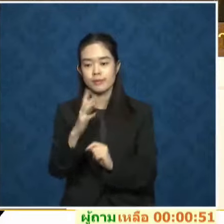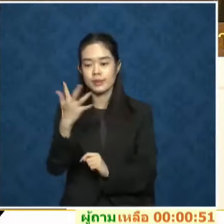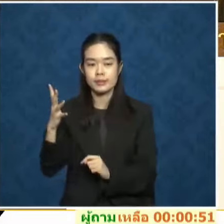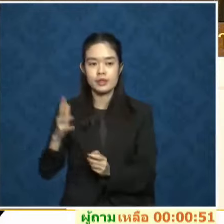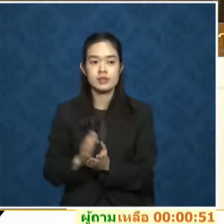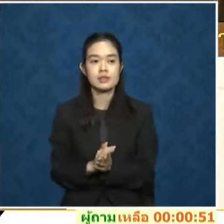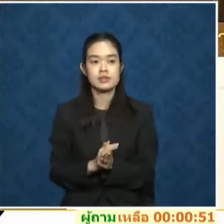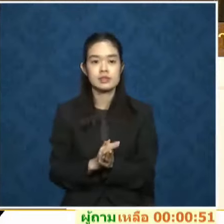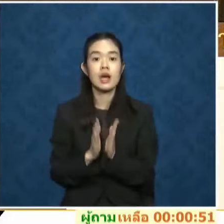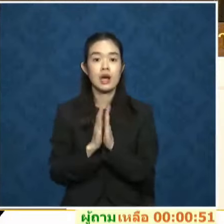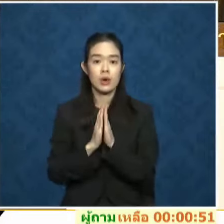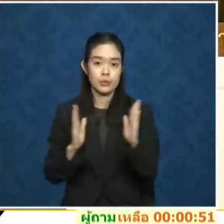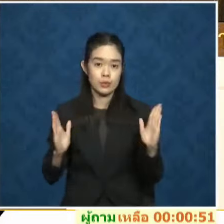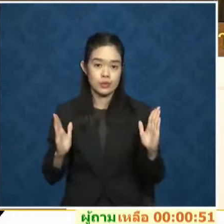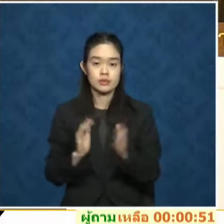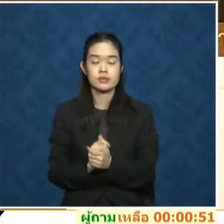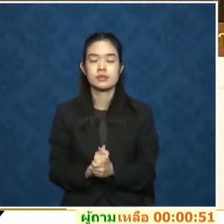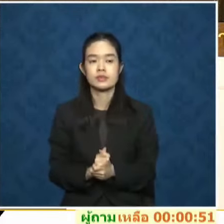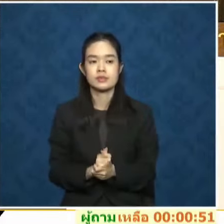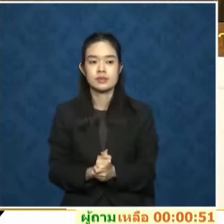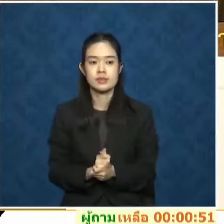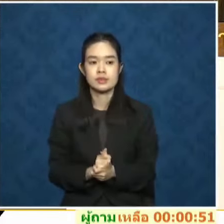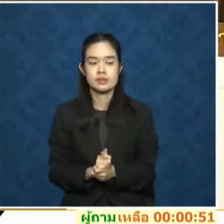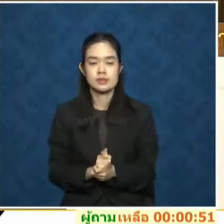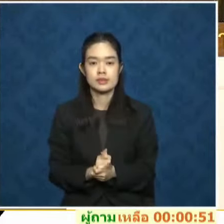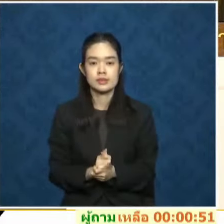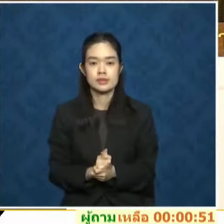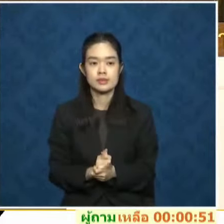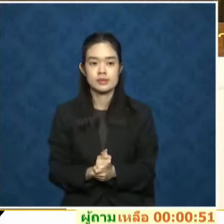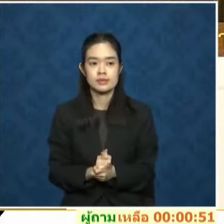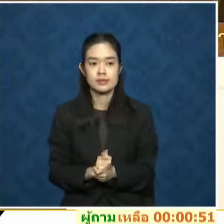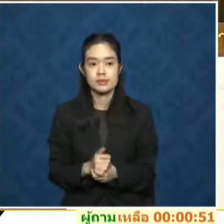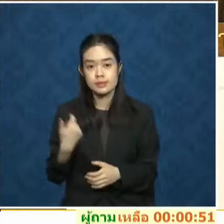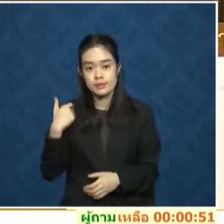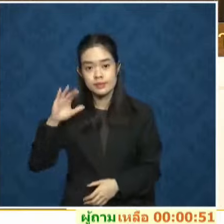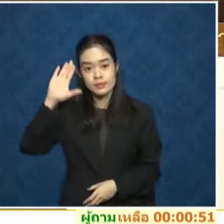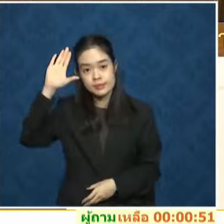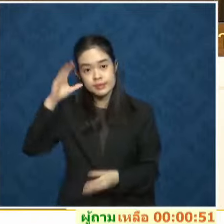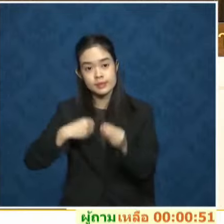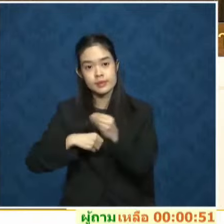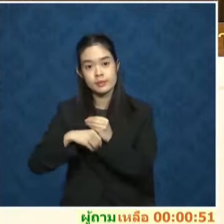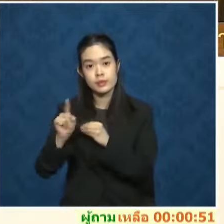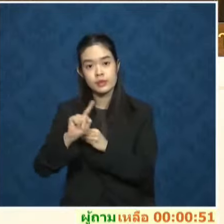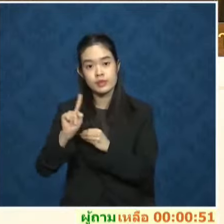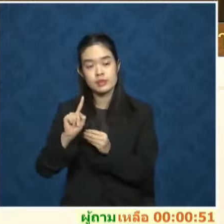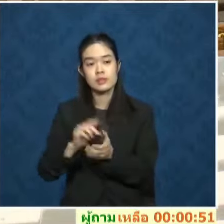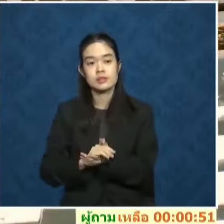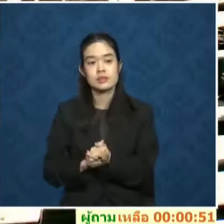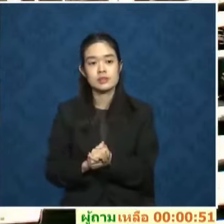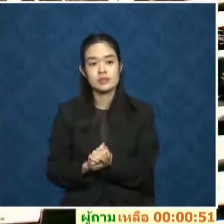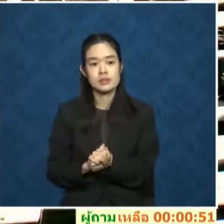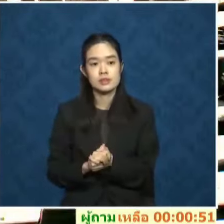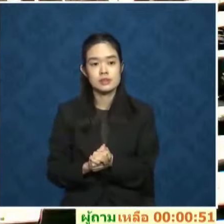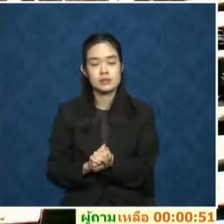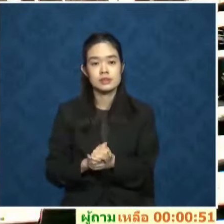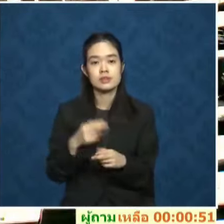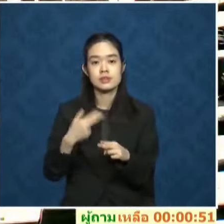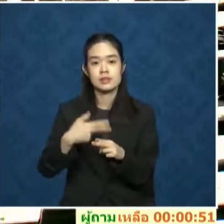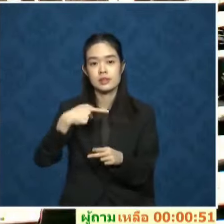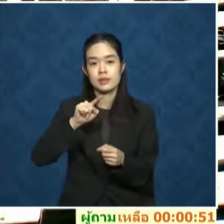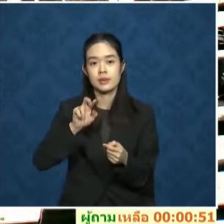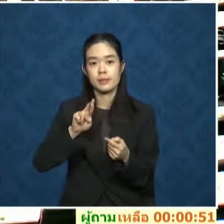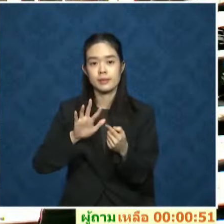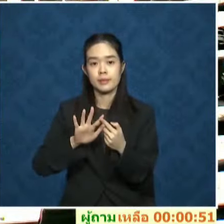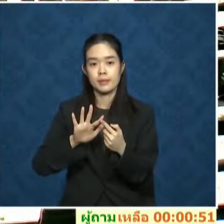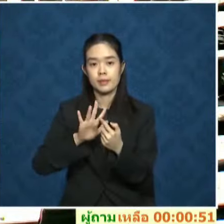ครับขอบคุณนะครับก็เวลาทั้งท่านประเสริฐพงศ์ครับมีอะไรครับ ครับเรียนท่านประธานสภาที่เคารพผมประเสริฐพงศ์สอนวัฒน์ผู้